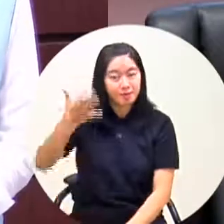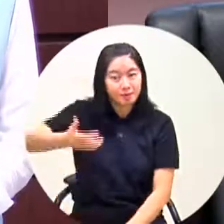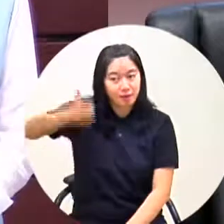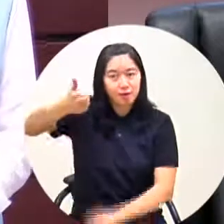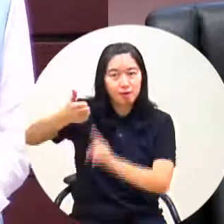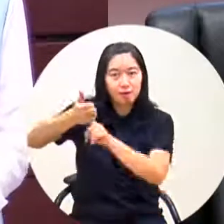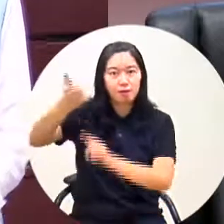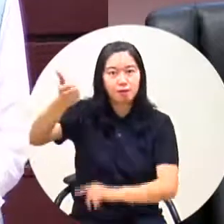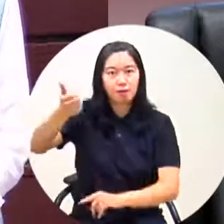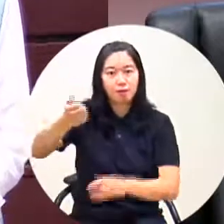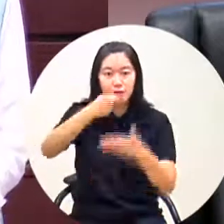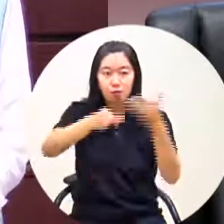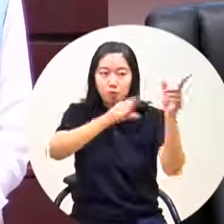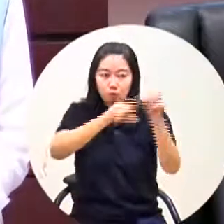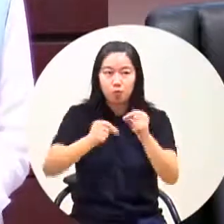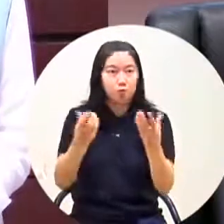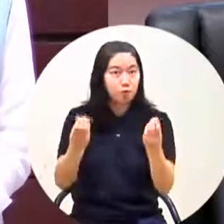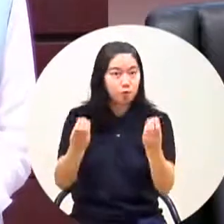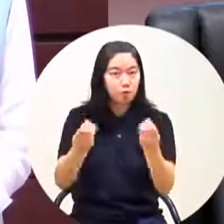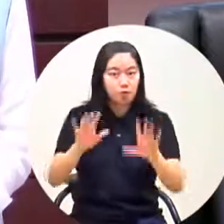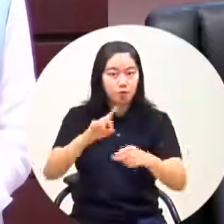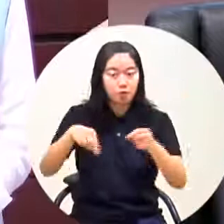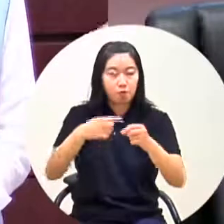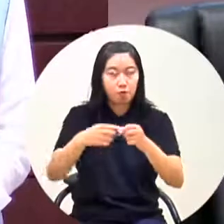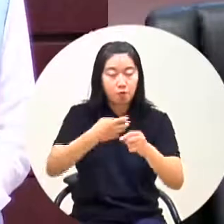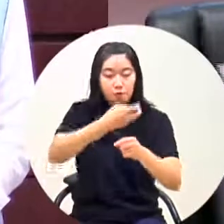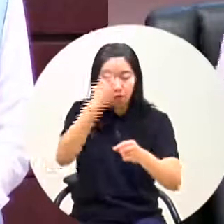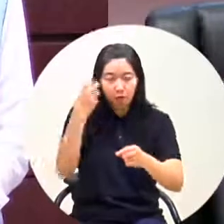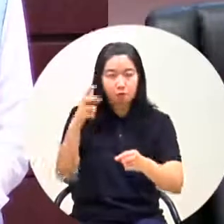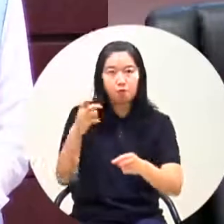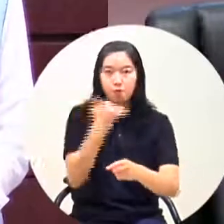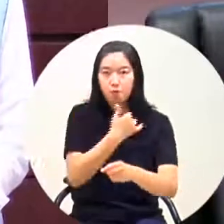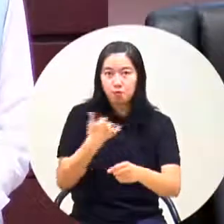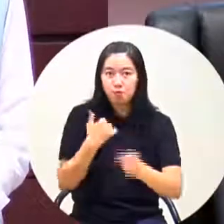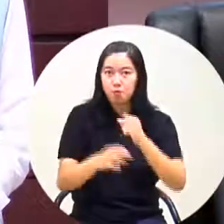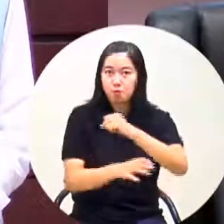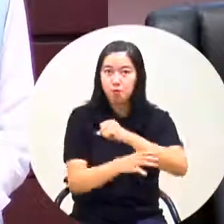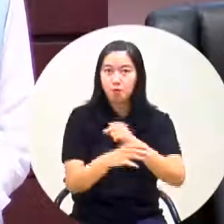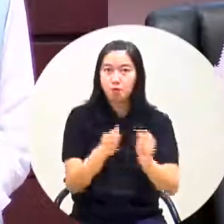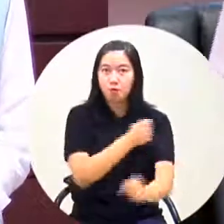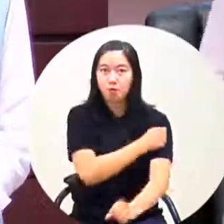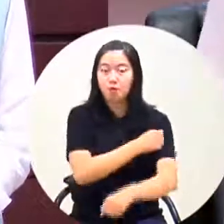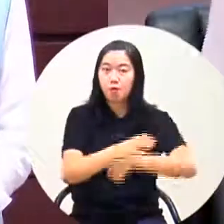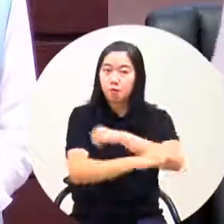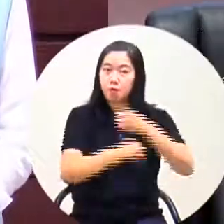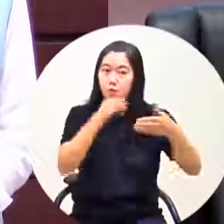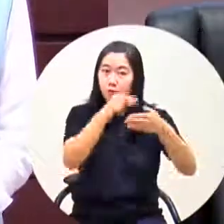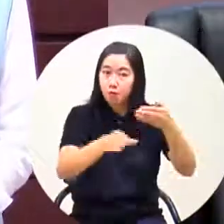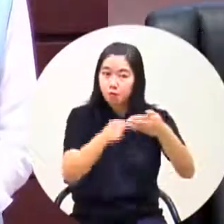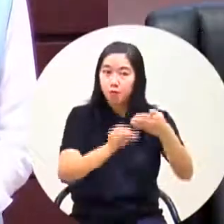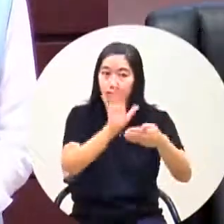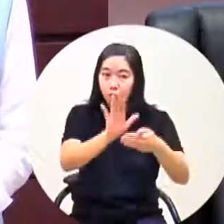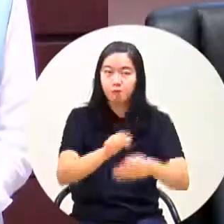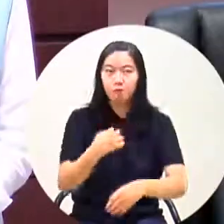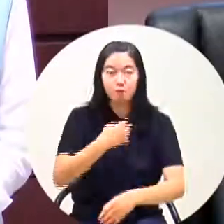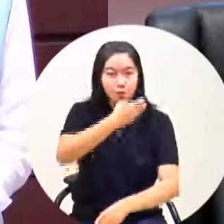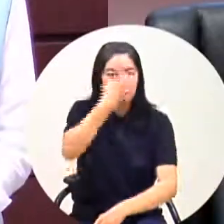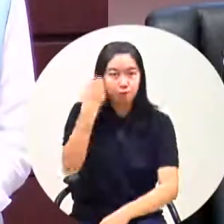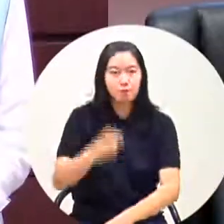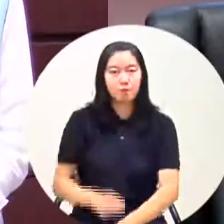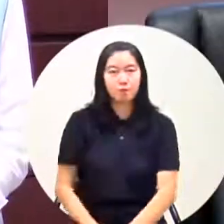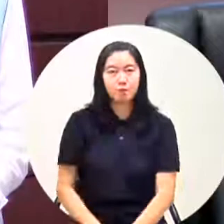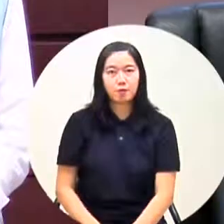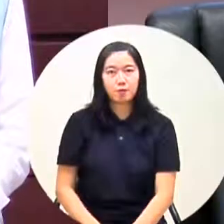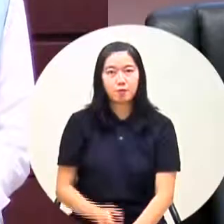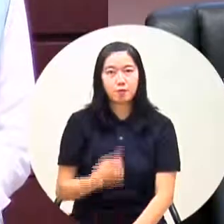守法令，所以今年才发现说，好像有劳基法的存在哈。所以现在我就会发现，现在已经有一些事业单 位。我现在不是跟你